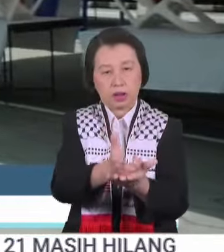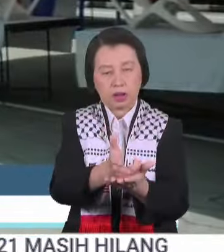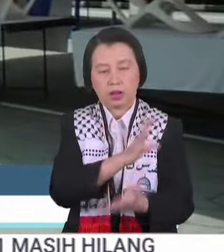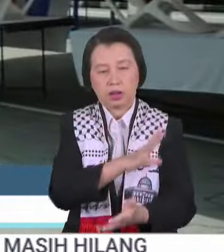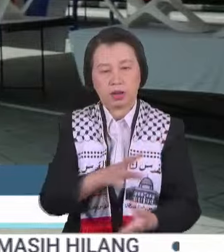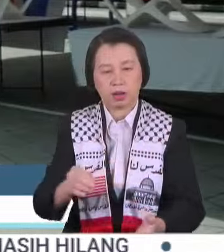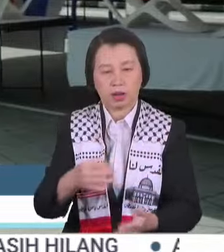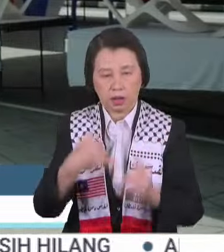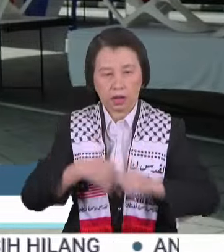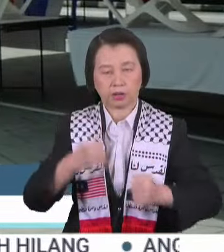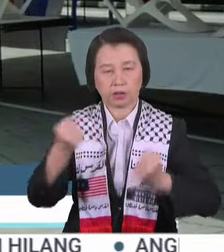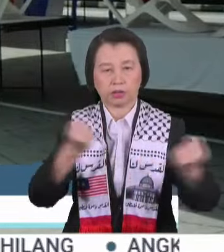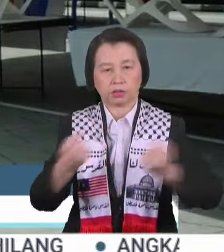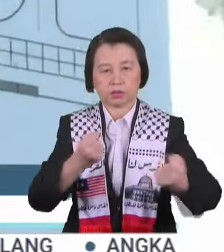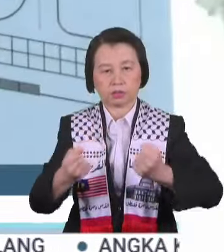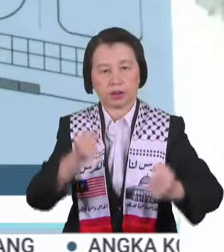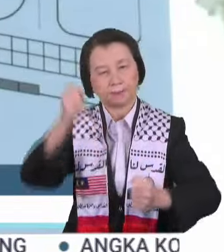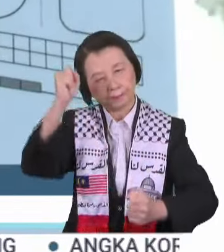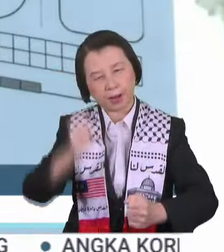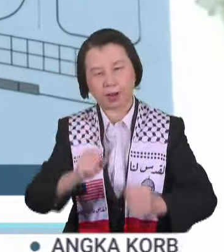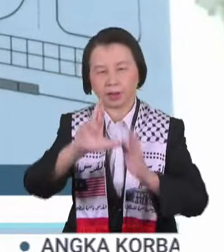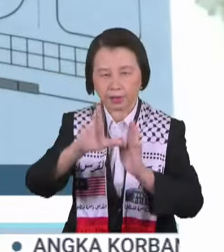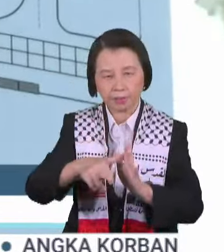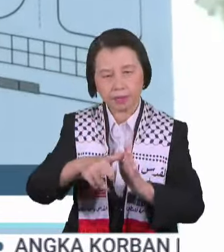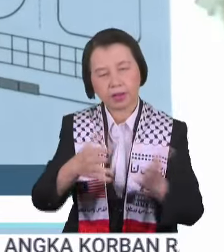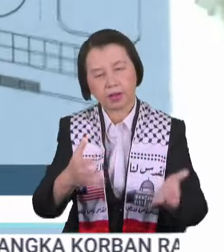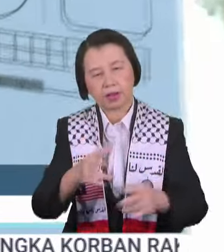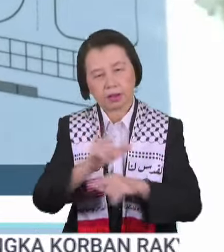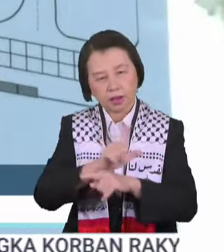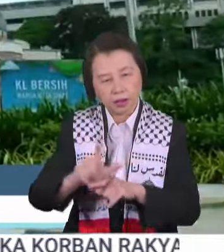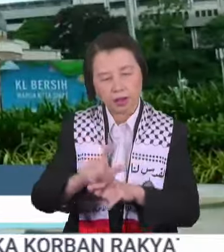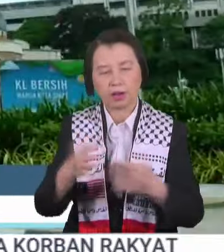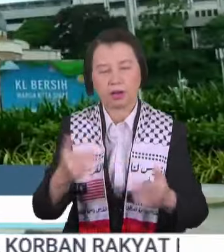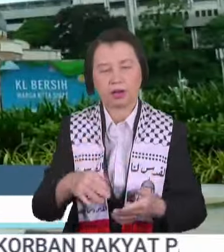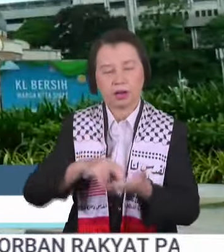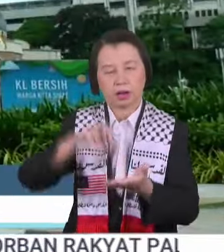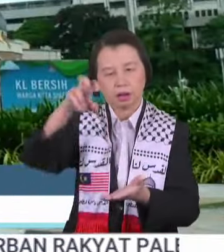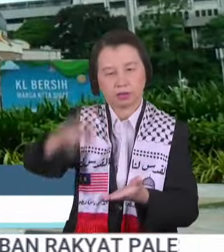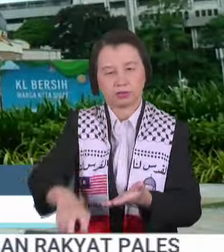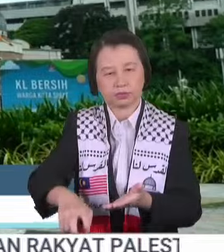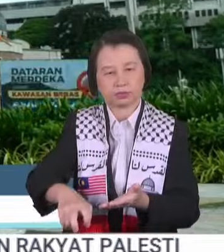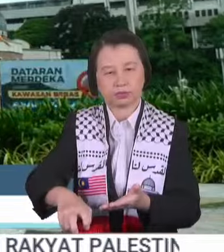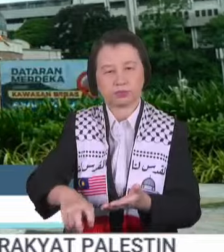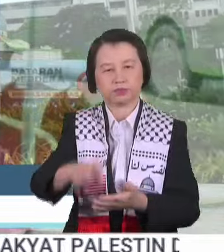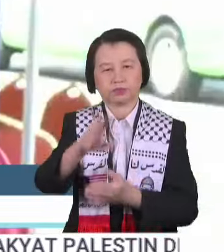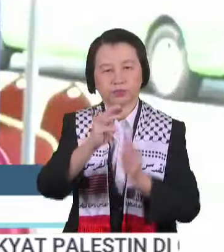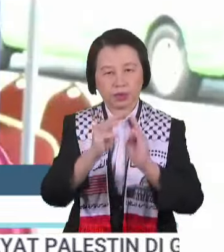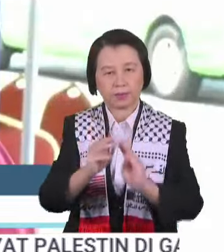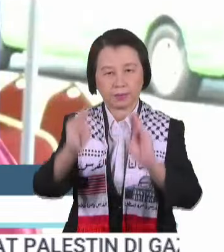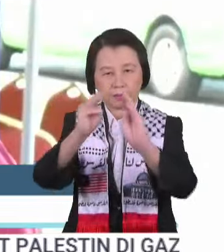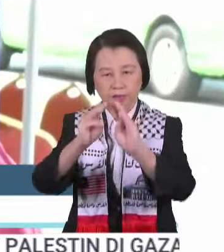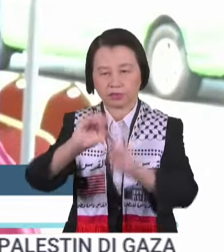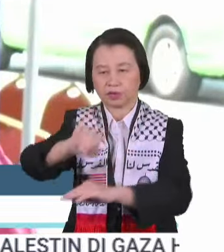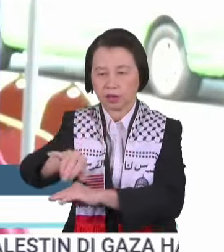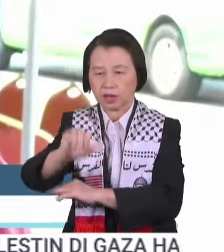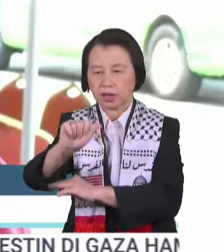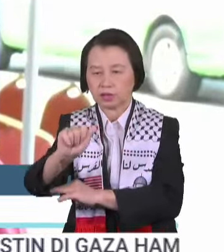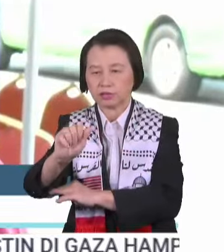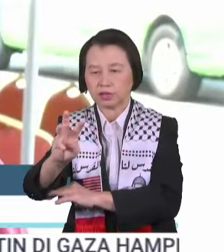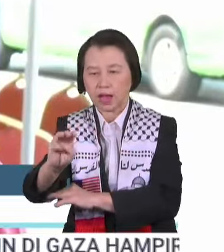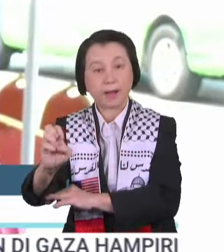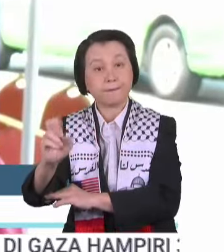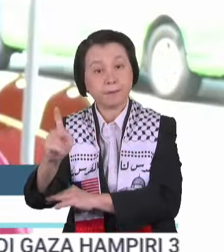ketiga, menggunakan kenderaan awam melalui bahkan berhenti turun di stesen Masjid Jamek ataupun apa sahaja,